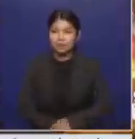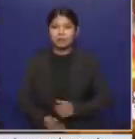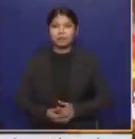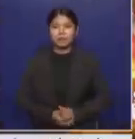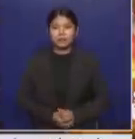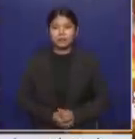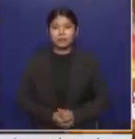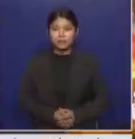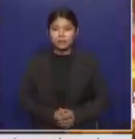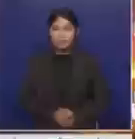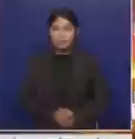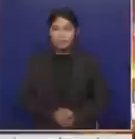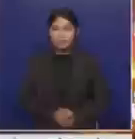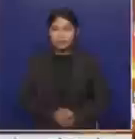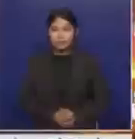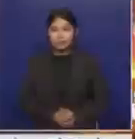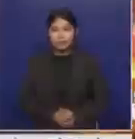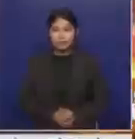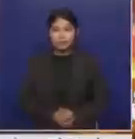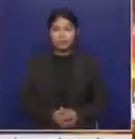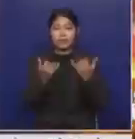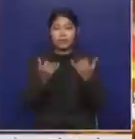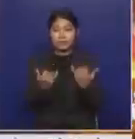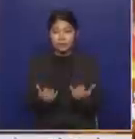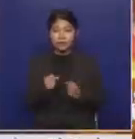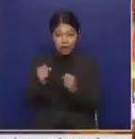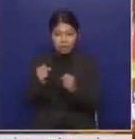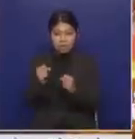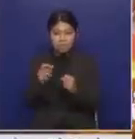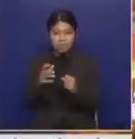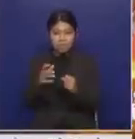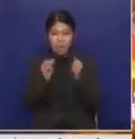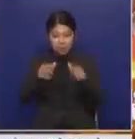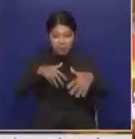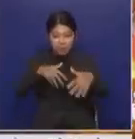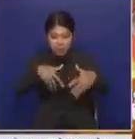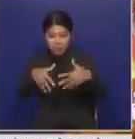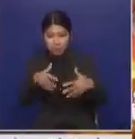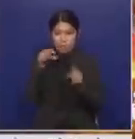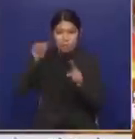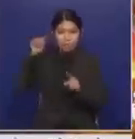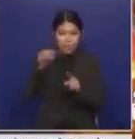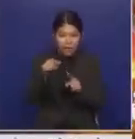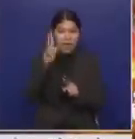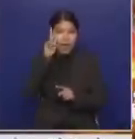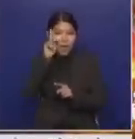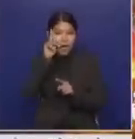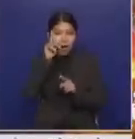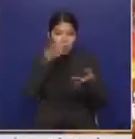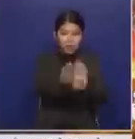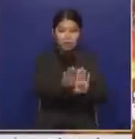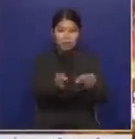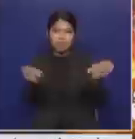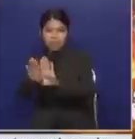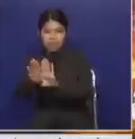แล้วครับแล้วยังมีความพยายามที่จะปิดหูปิดตาประชาชนด้วยกันออกคำสั่งปิดกั้นสื่อและคุกคาม